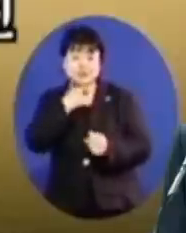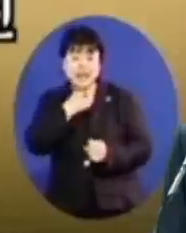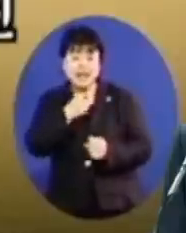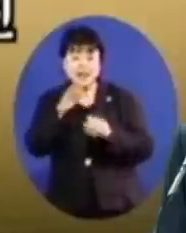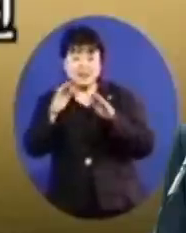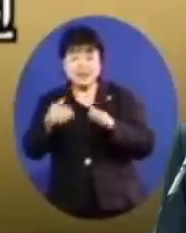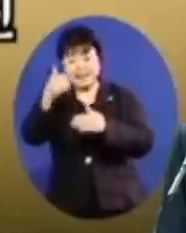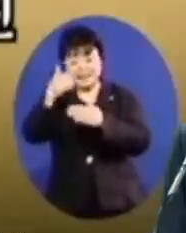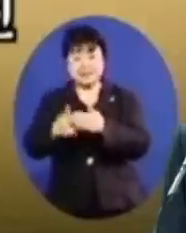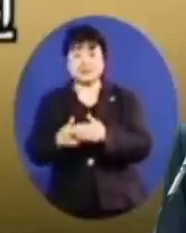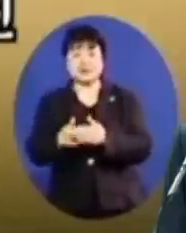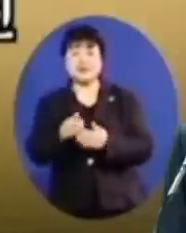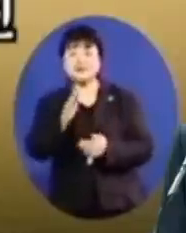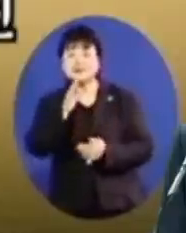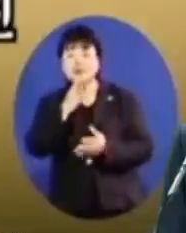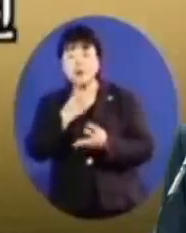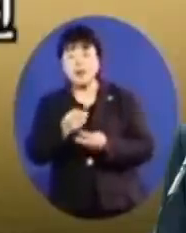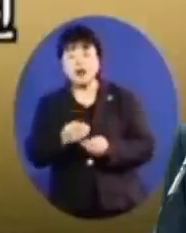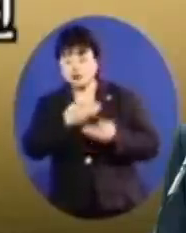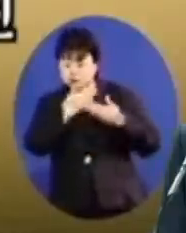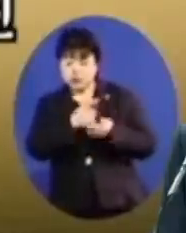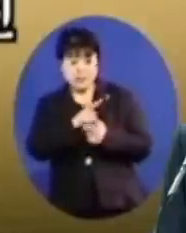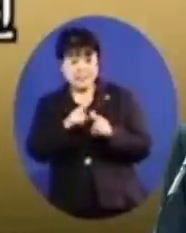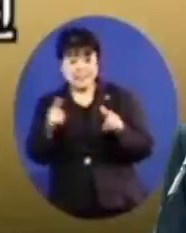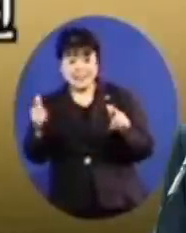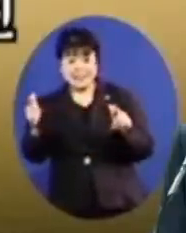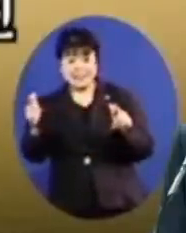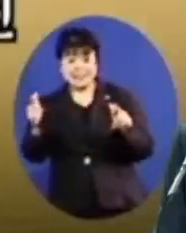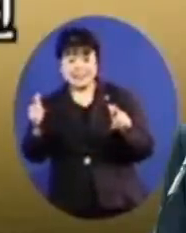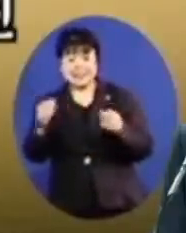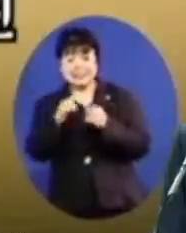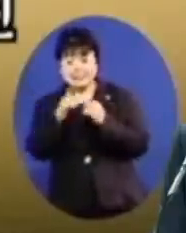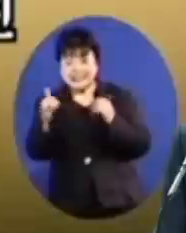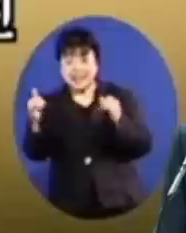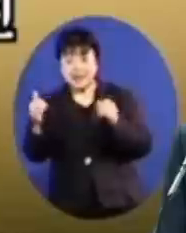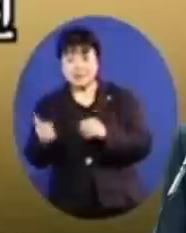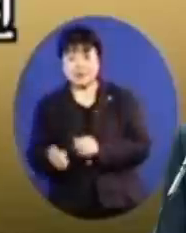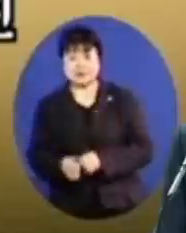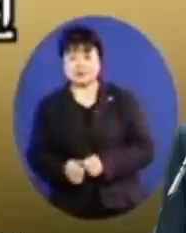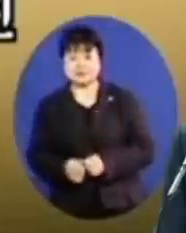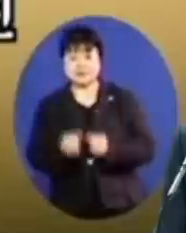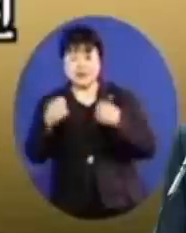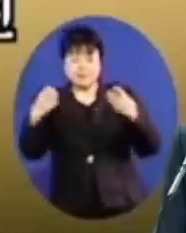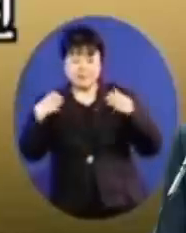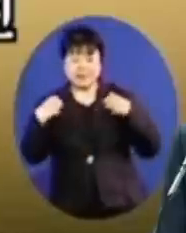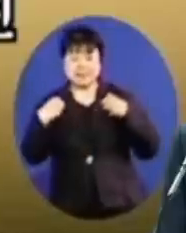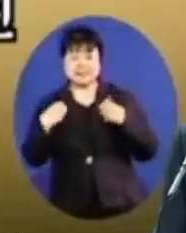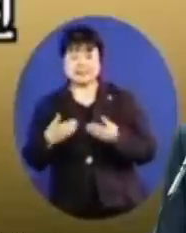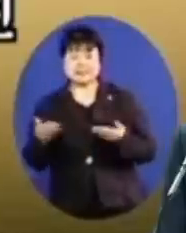나에게 남은 삶이 얼마라는 것은 그리 중요하지 않다. 사람이라면 주어진 생에서